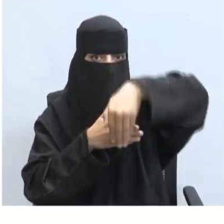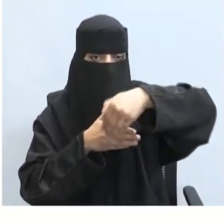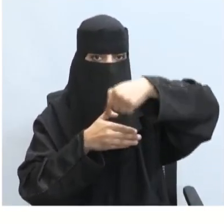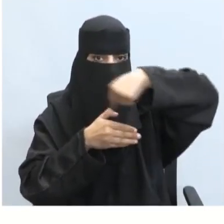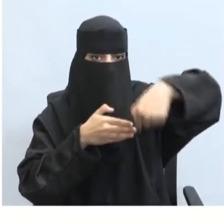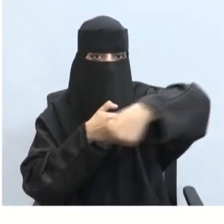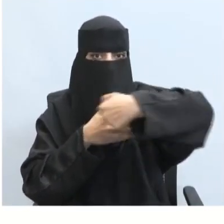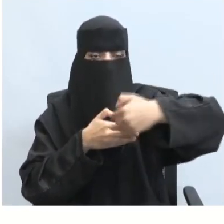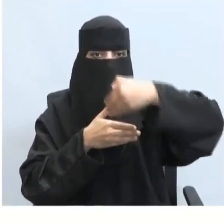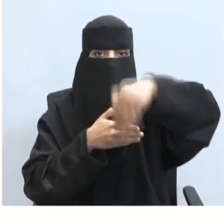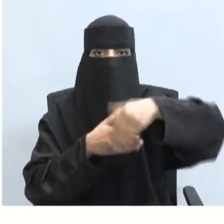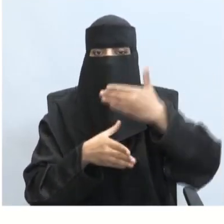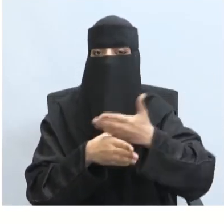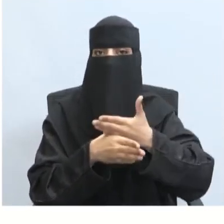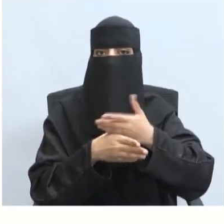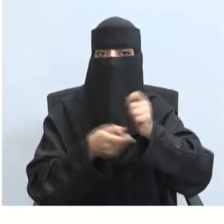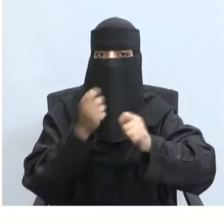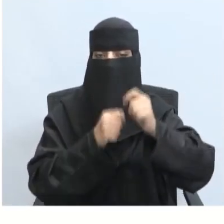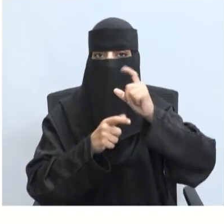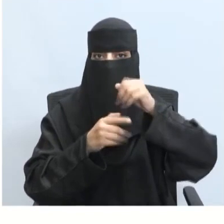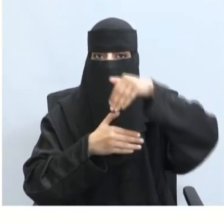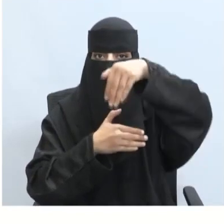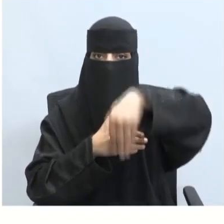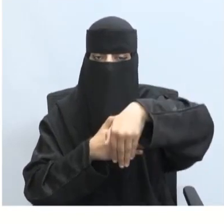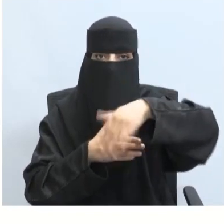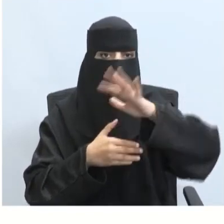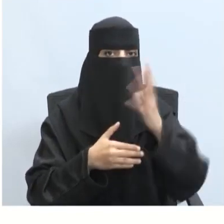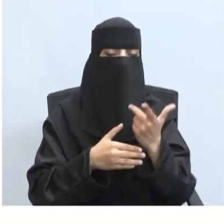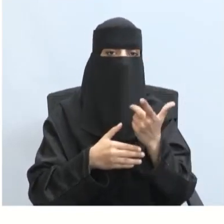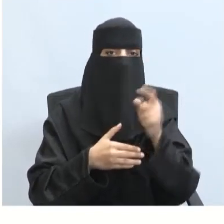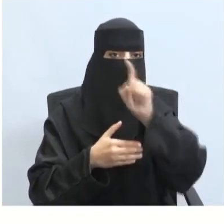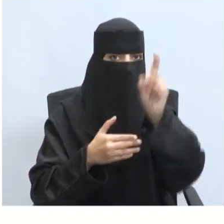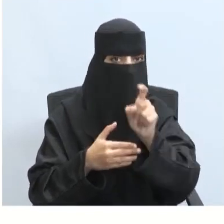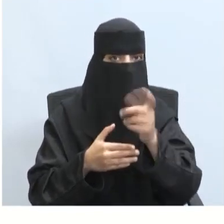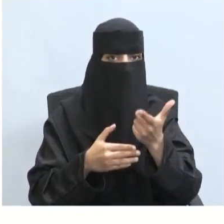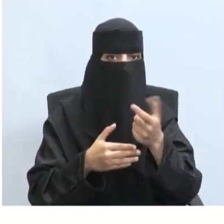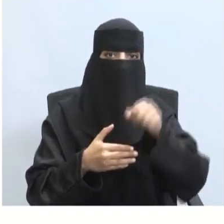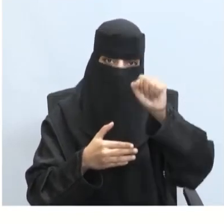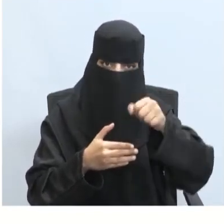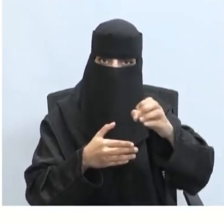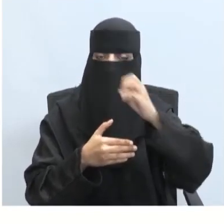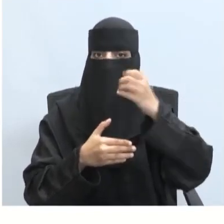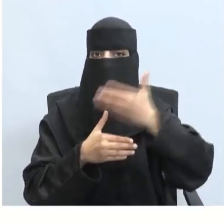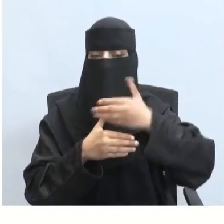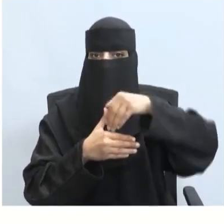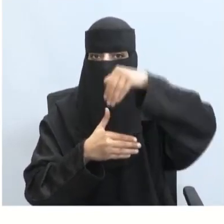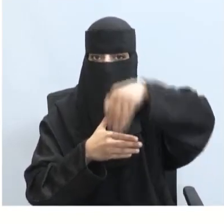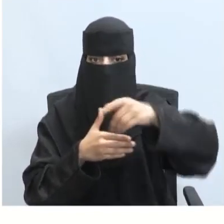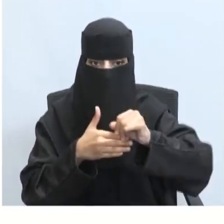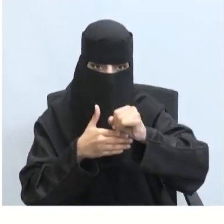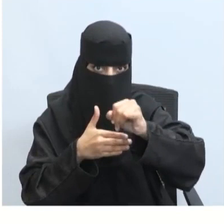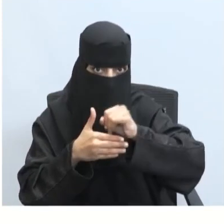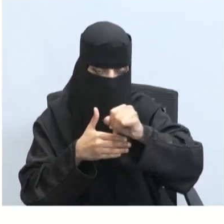الشبكيه لماذا لماذا تكونت الصوره امام الشبكيه نعم احسنت لان البعد